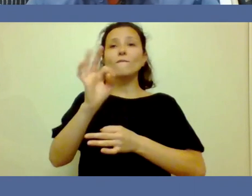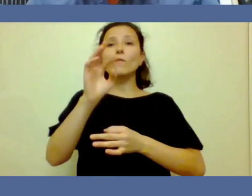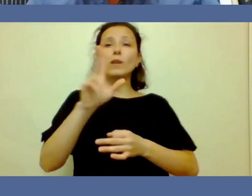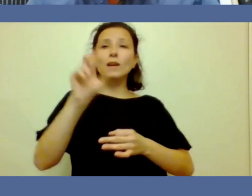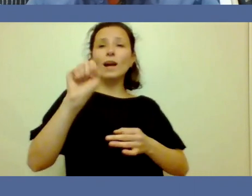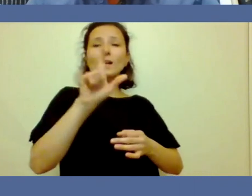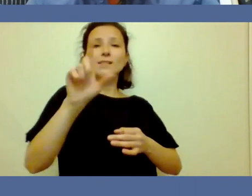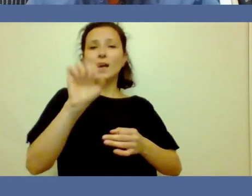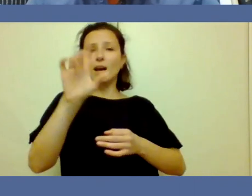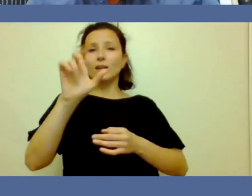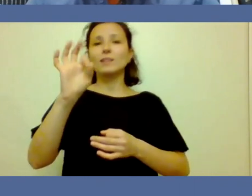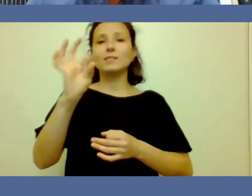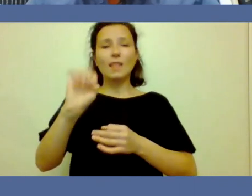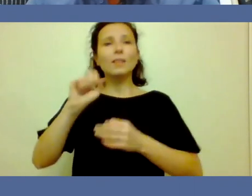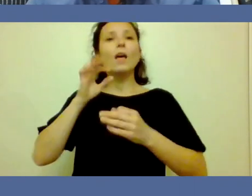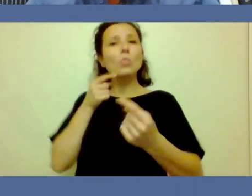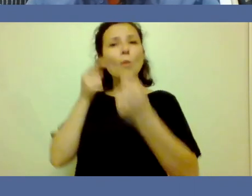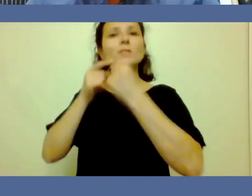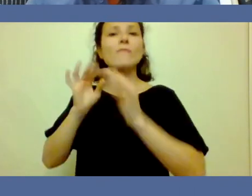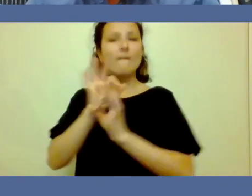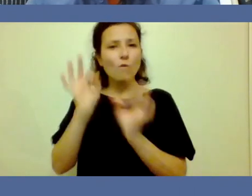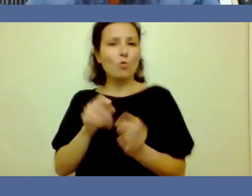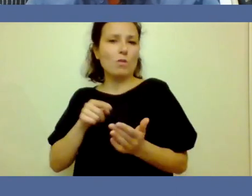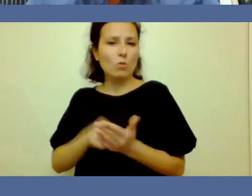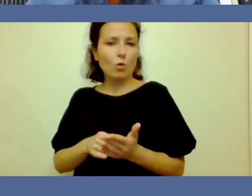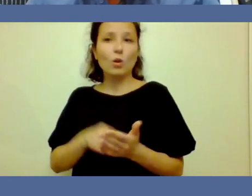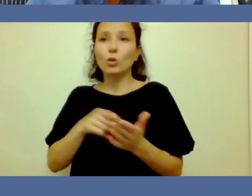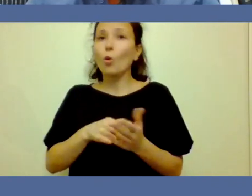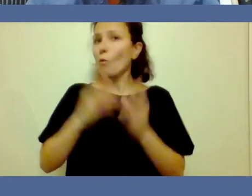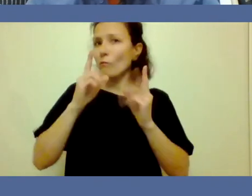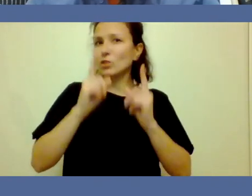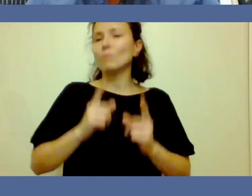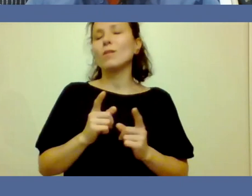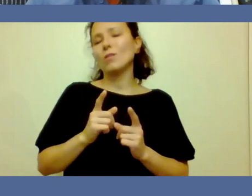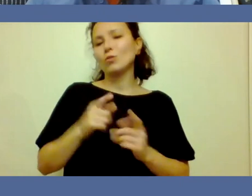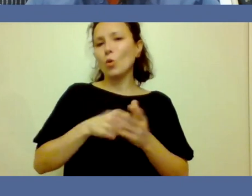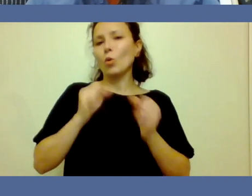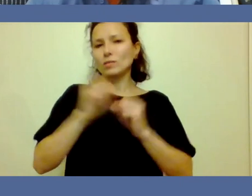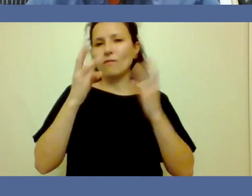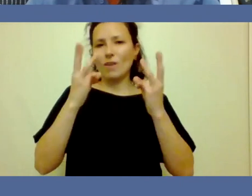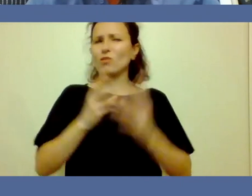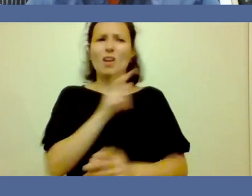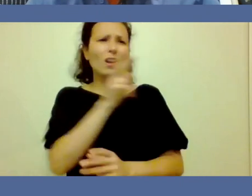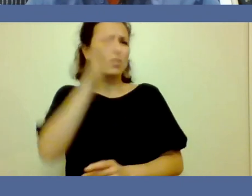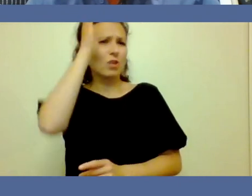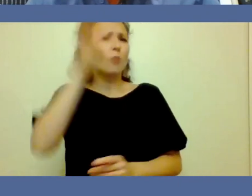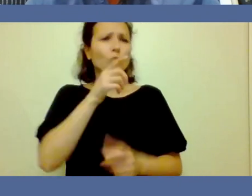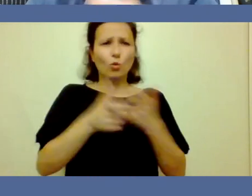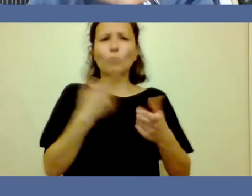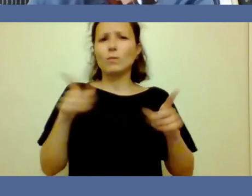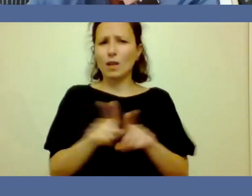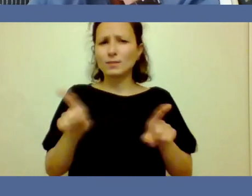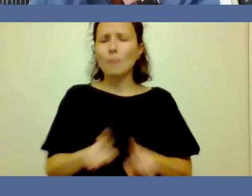formę, taką, a nie inną. I uważam, że to jest jakby klucz. Każdy autor tak czyni. Są autorzy, którzy